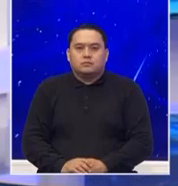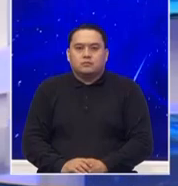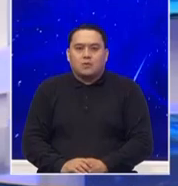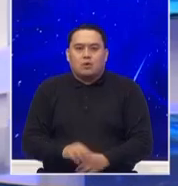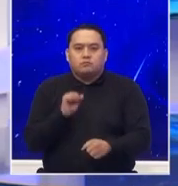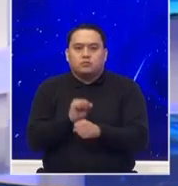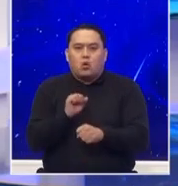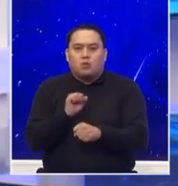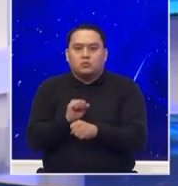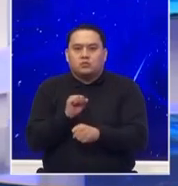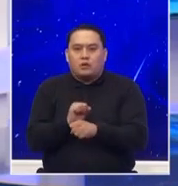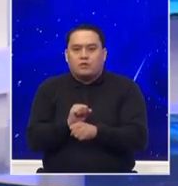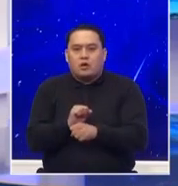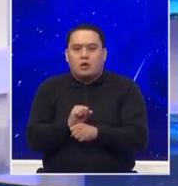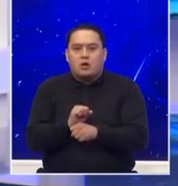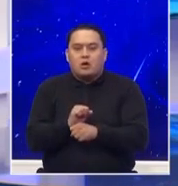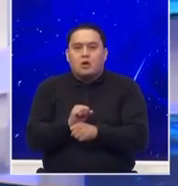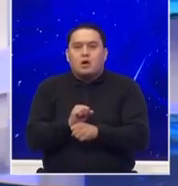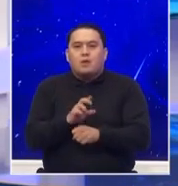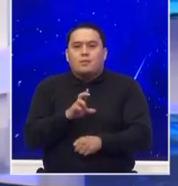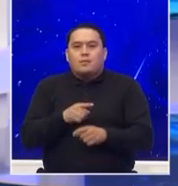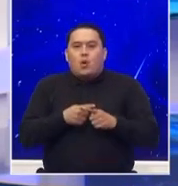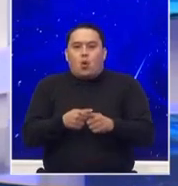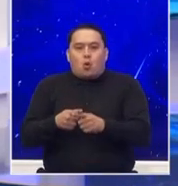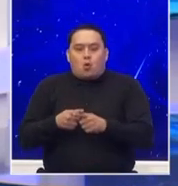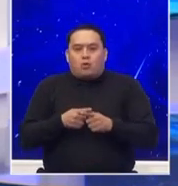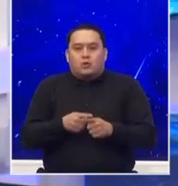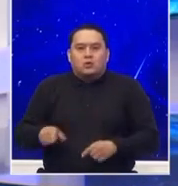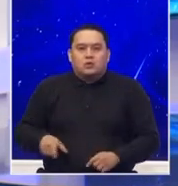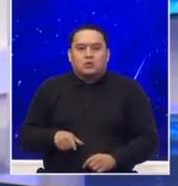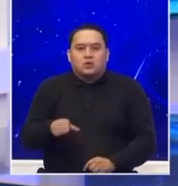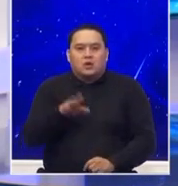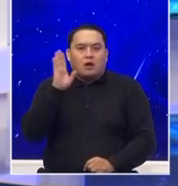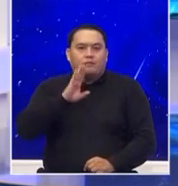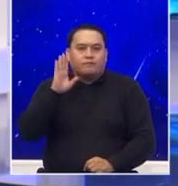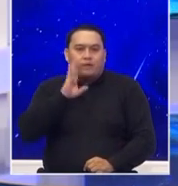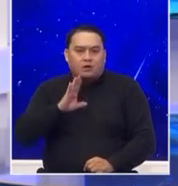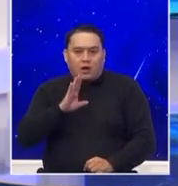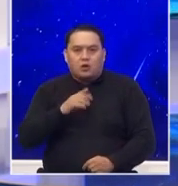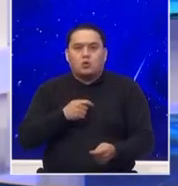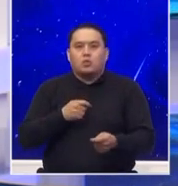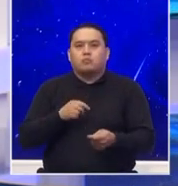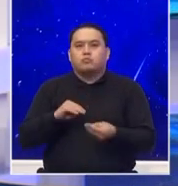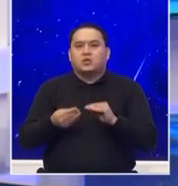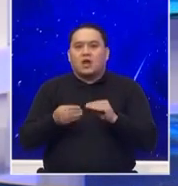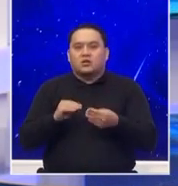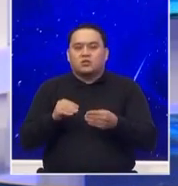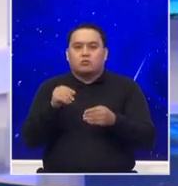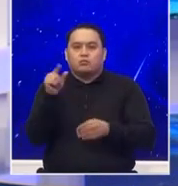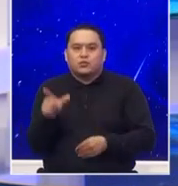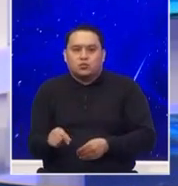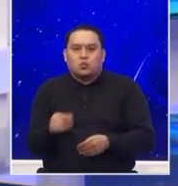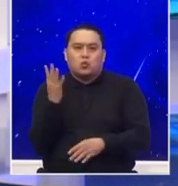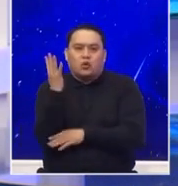Гигантский затор бросается в глаза при облете русла болгарской реки Истер правого притока Дуная. Пластиковые бутылки, бытовой и